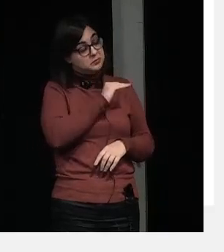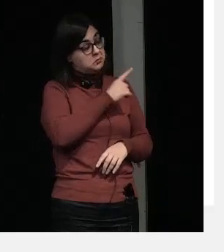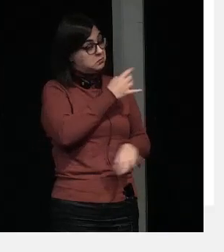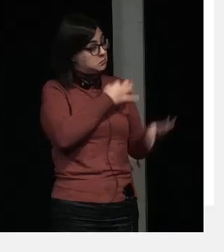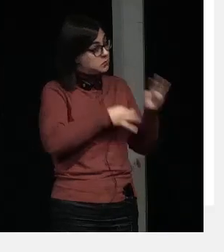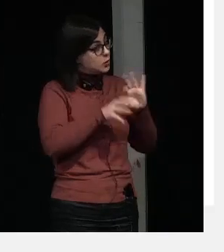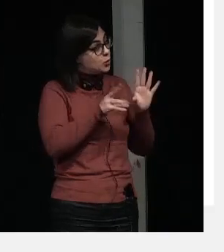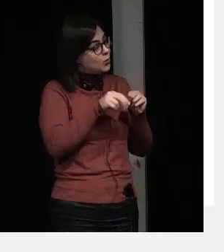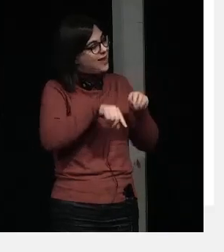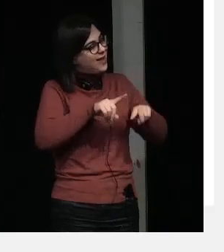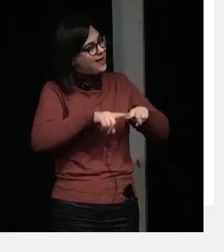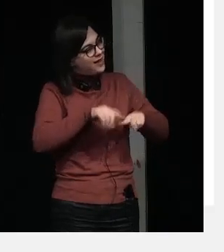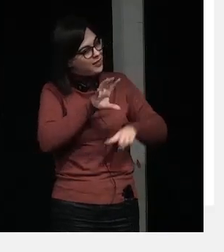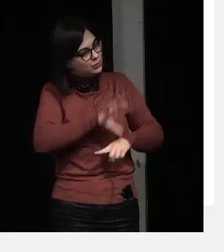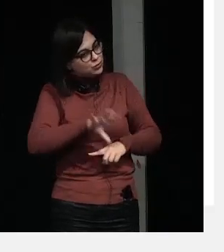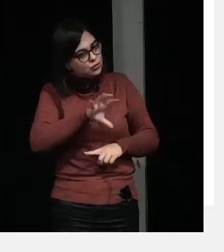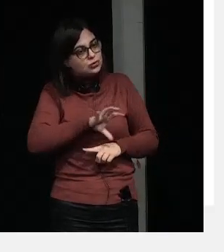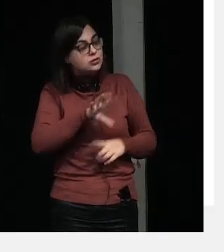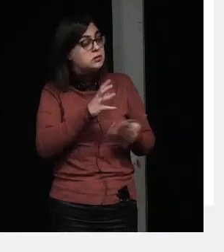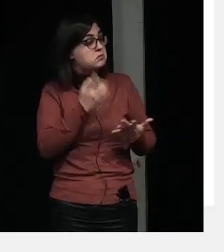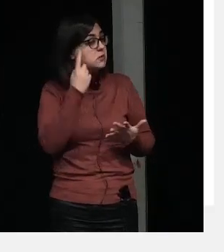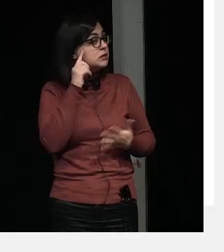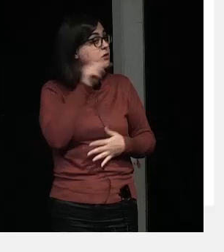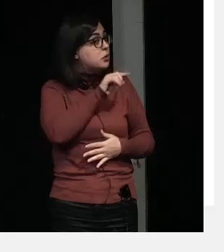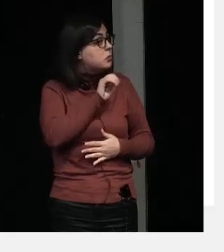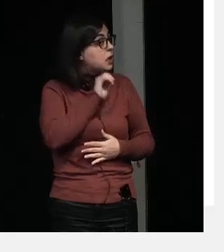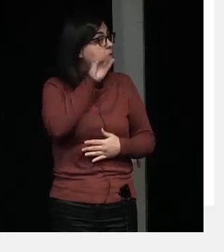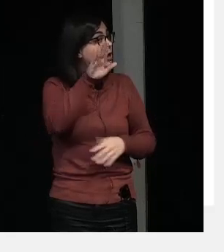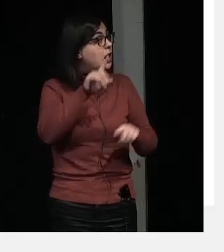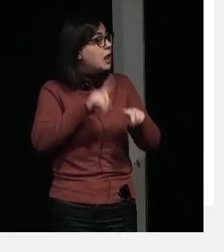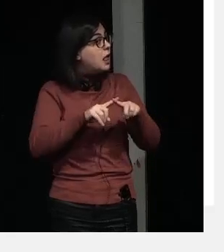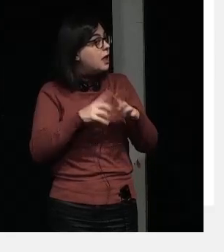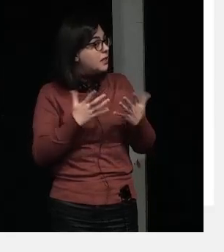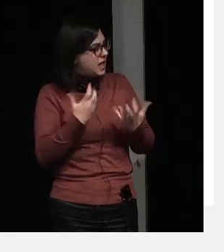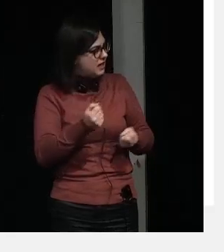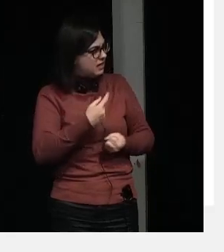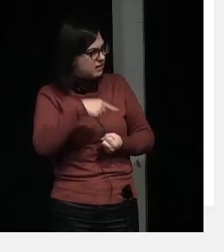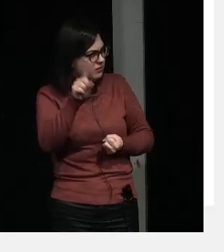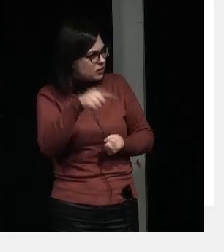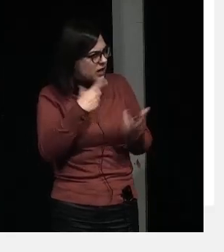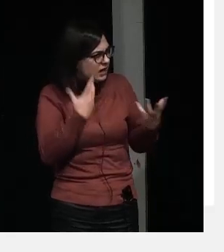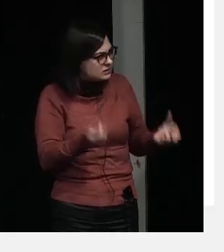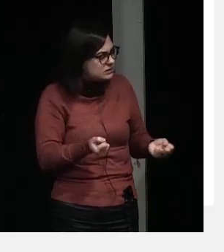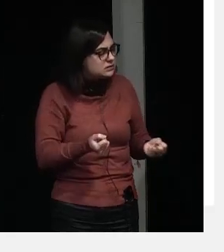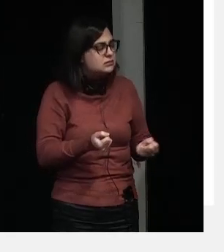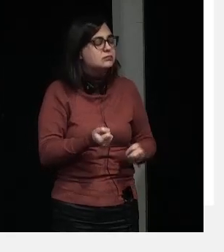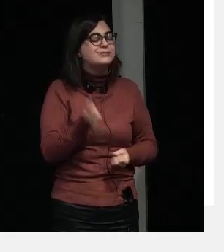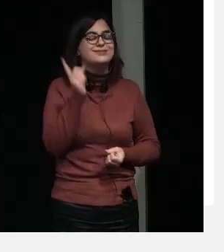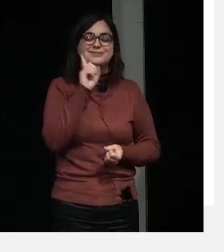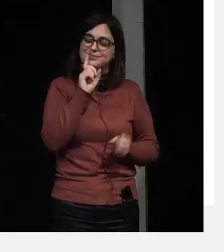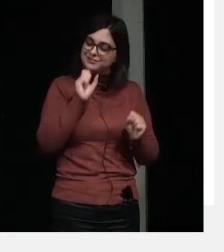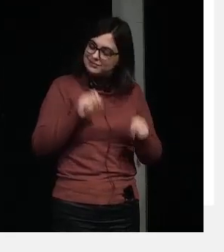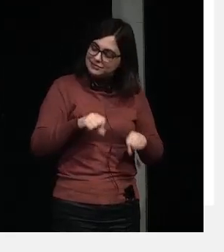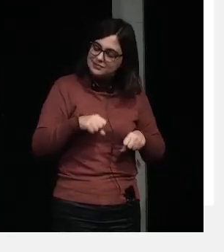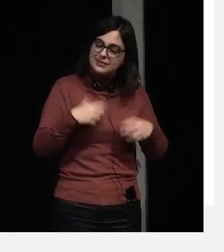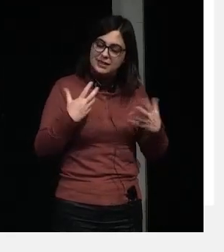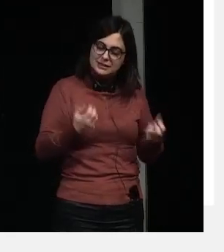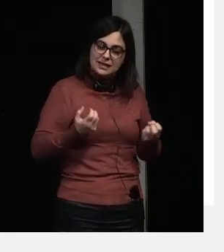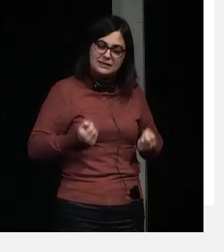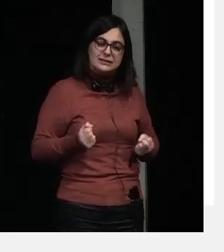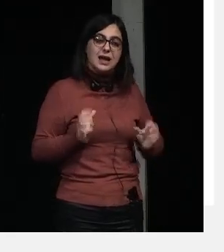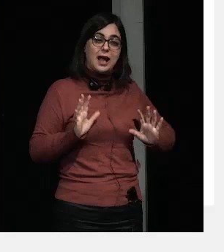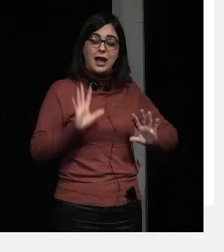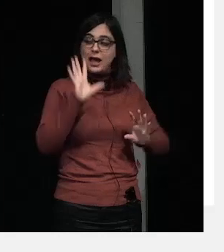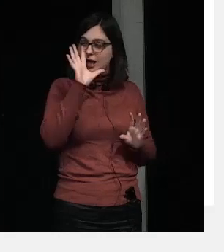εμπειρία? Δεν γνωρίζω αν έχεις πάει σε μουσεία εκτός Ελλάδας. Υπάρχει διαφορετική εικόνα εκεί? Ναι, βέβαια. Να σας πω την αλήθεια